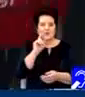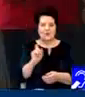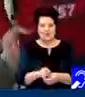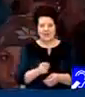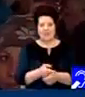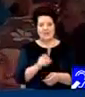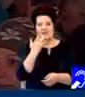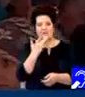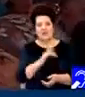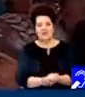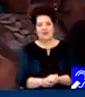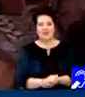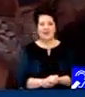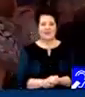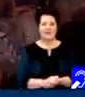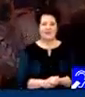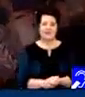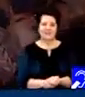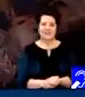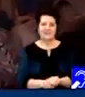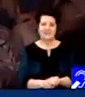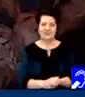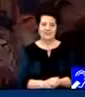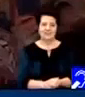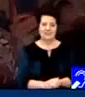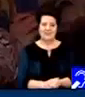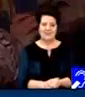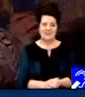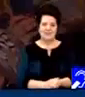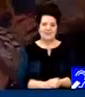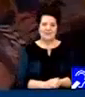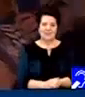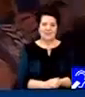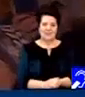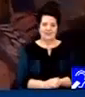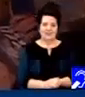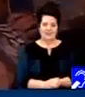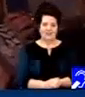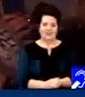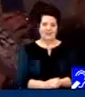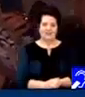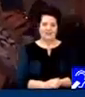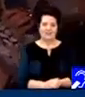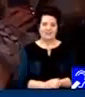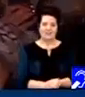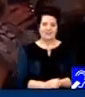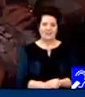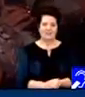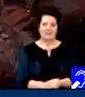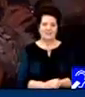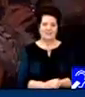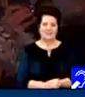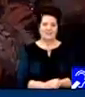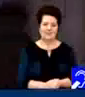în America. It's a very unique race. Yeah, it's very, very unique and I'm glad I did it. It's quite an experience. You